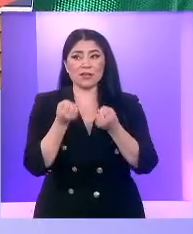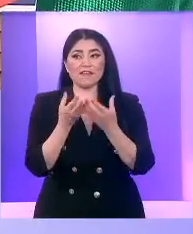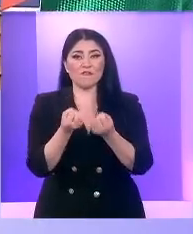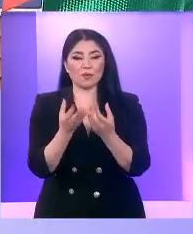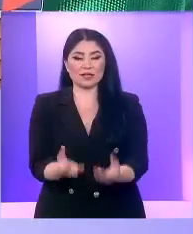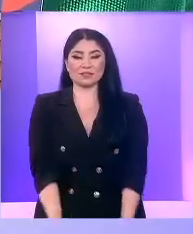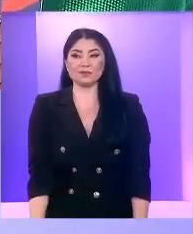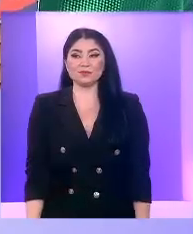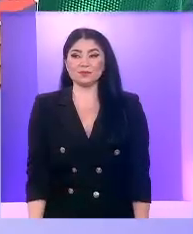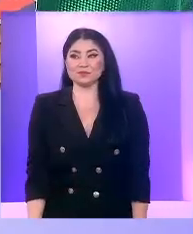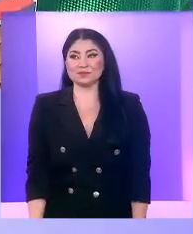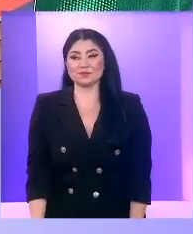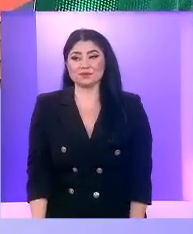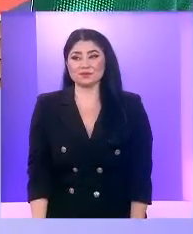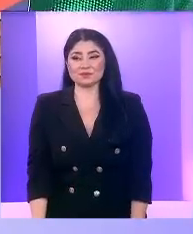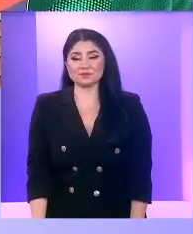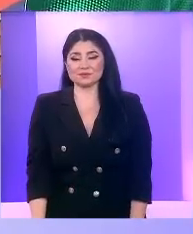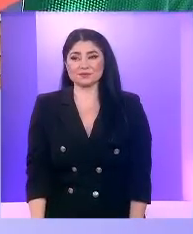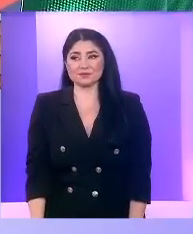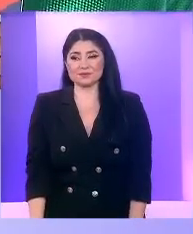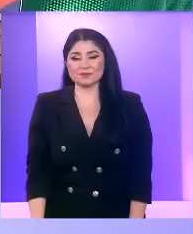cu mai multe informații. Iulia.